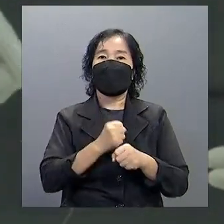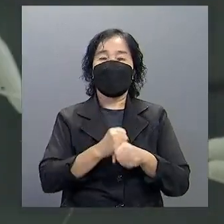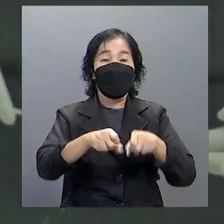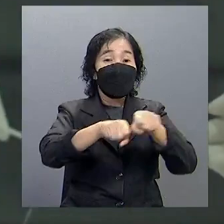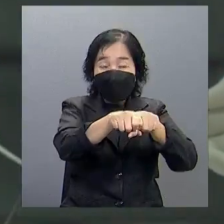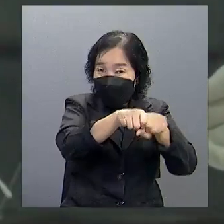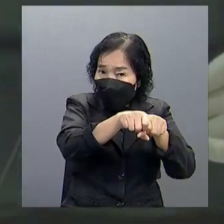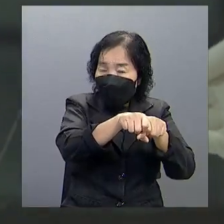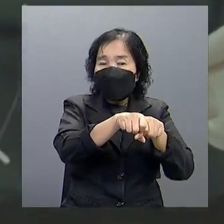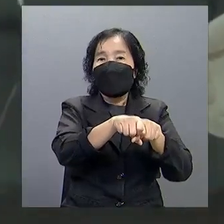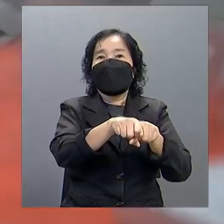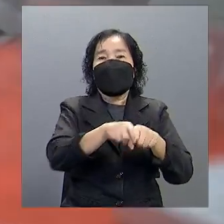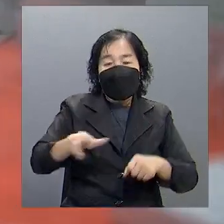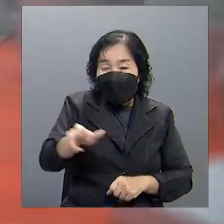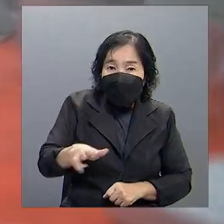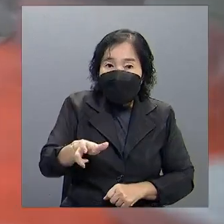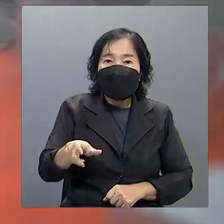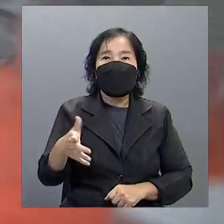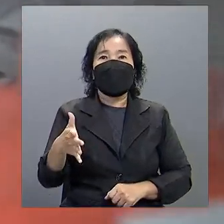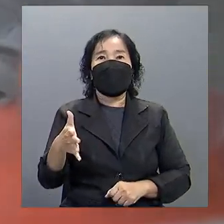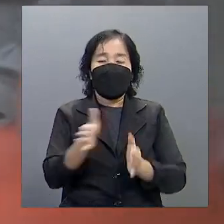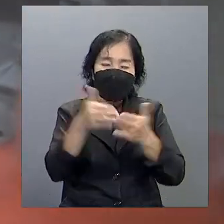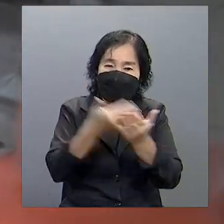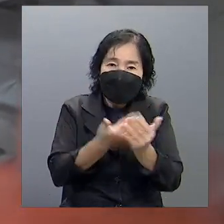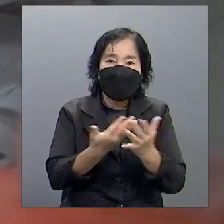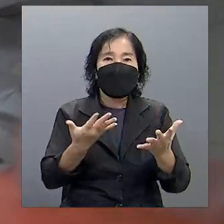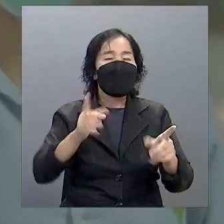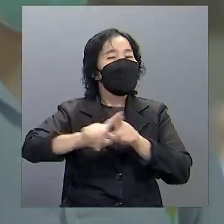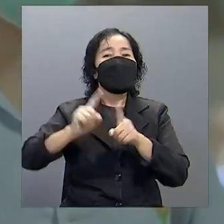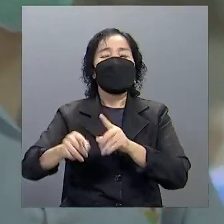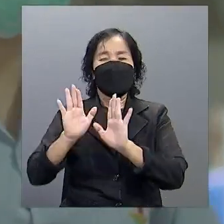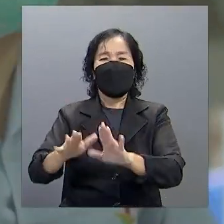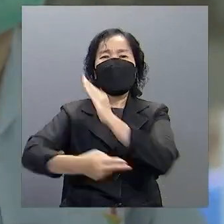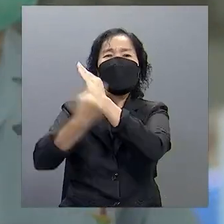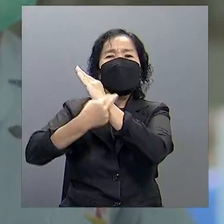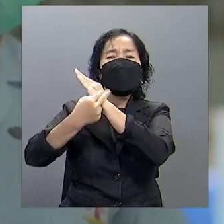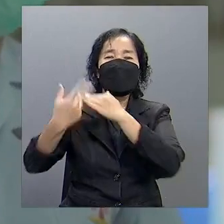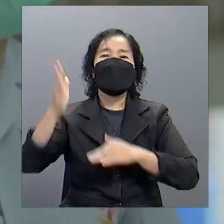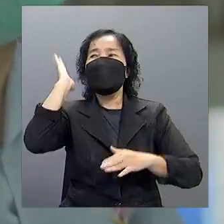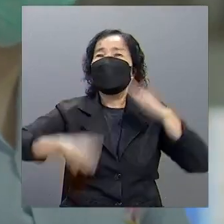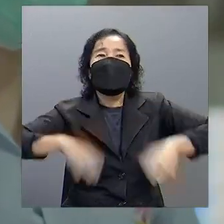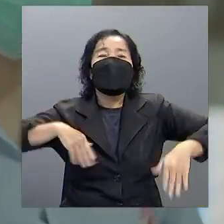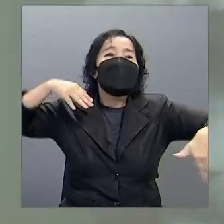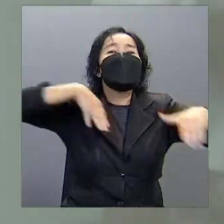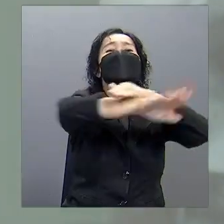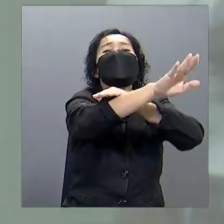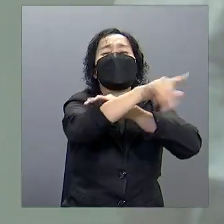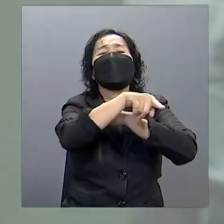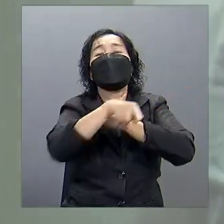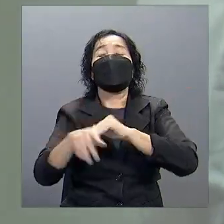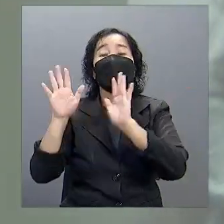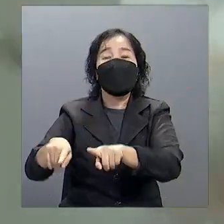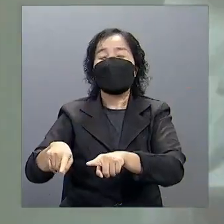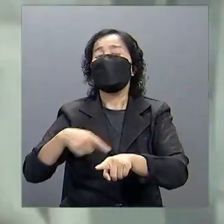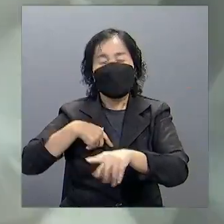าเมาส์กระเป๋าสตางค์พวกเหรียญที่เขาเก็บไว้อะค่ะ โอเค เราจะมาตรวจมันเลย นั่นแหละอ้าวนี่ตัดเข้าชิปเอามือเ